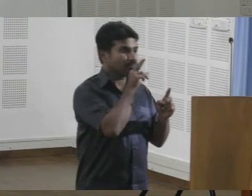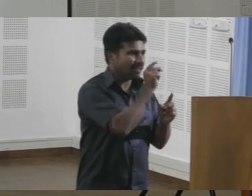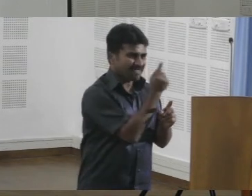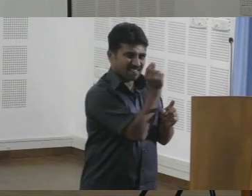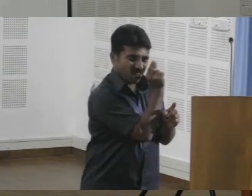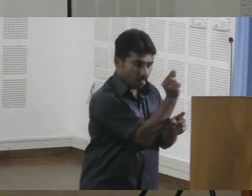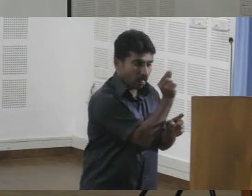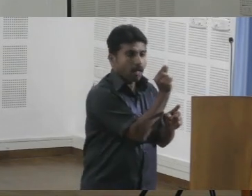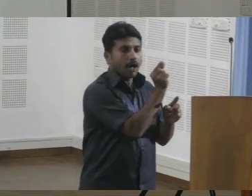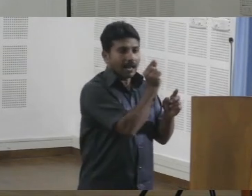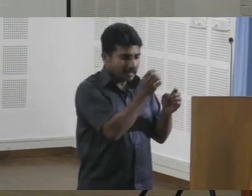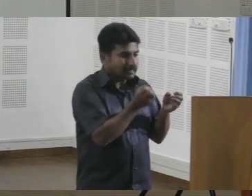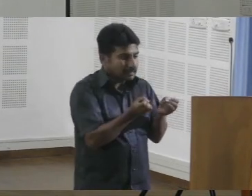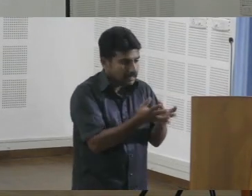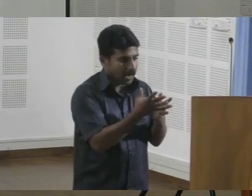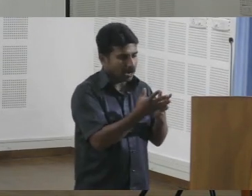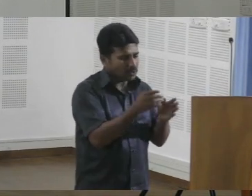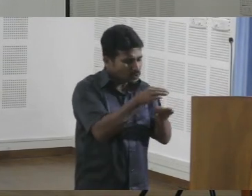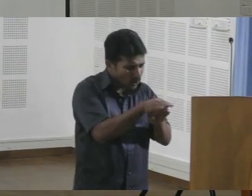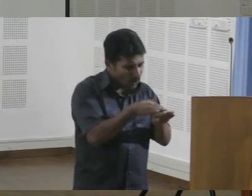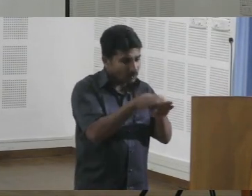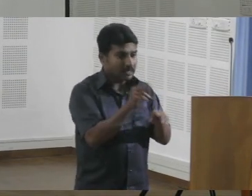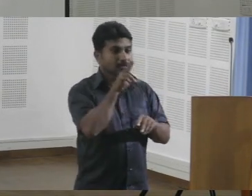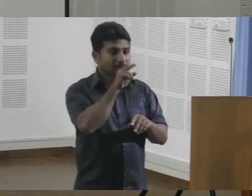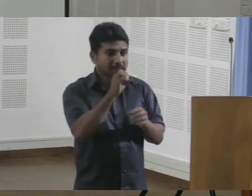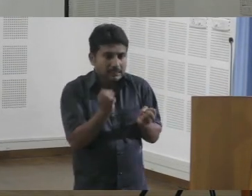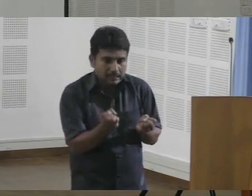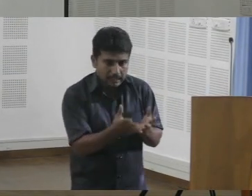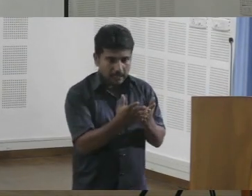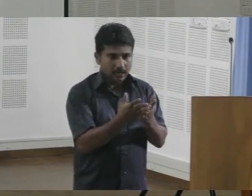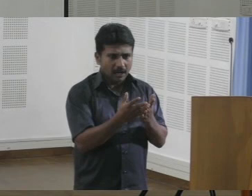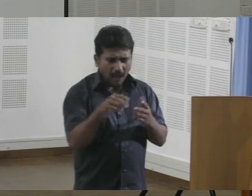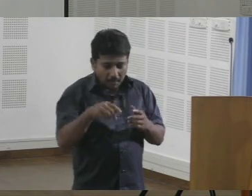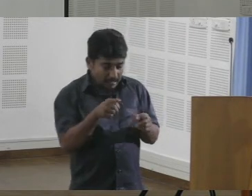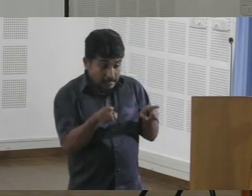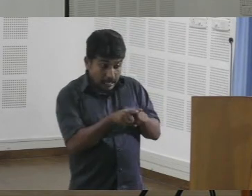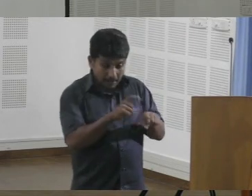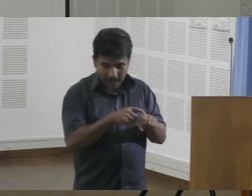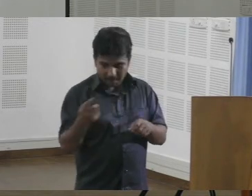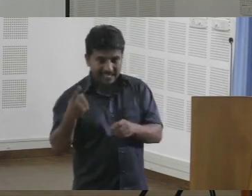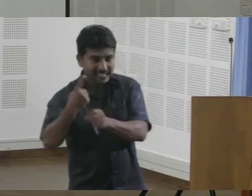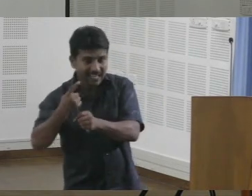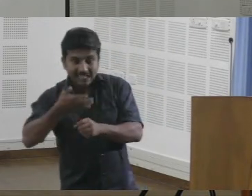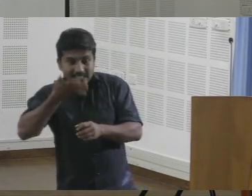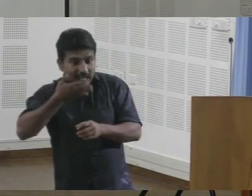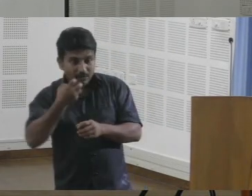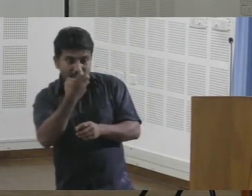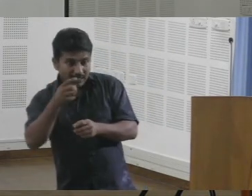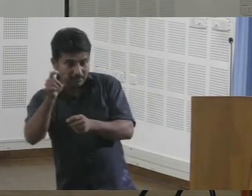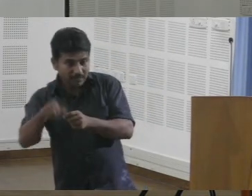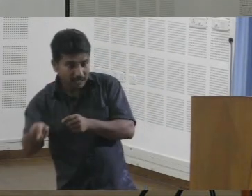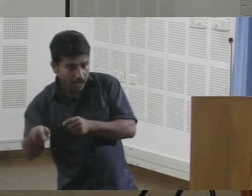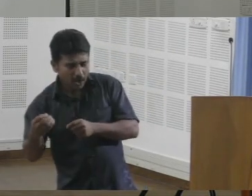അങ്ങനെ പതുക്കെ പതുക്കെ അവൻ സംസാരത്തിലേക്ക് കടക്കാൻ തുടങ്ങി. അപ്പൊ എന്റെ അടുത്ത് തെറാപ്പിസ്റ്റ് പറഞ്ഞു, ഇനി കൂടുതൽ സൈൻ ലാംഗ്വേജ് ഫോക്കസ്